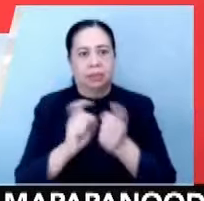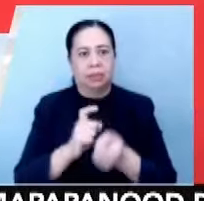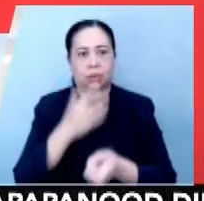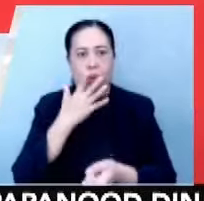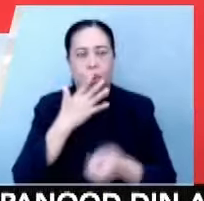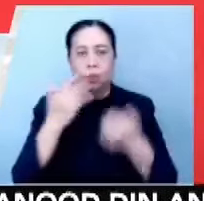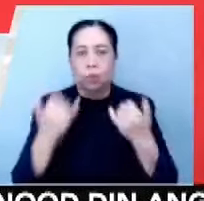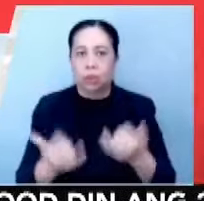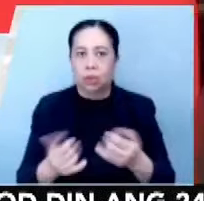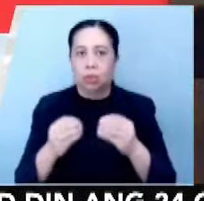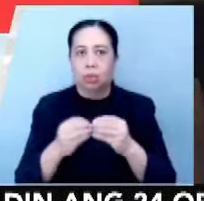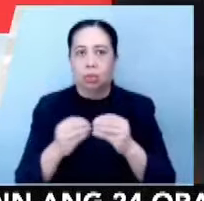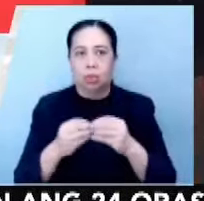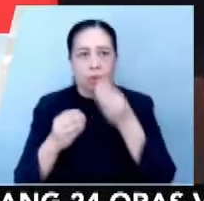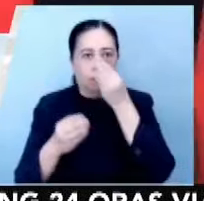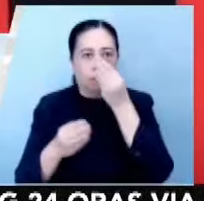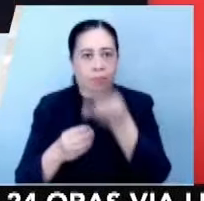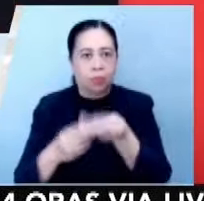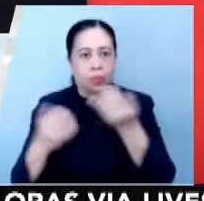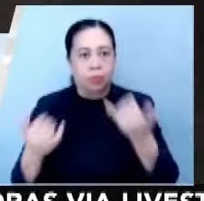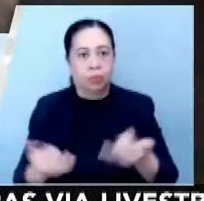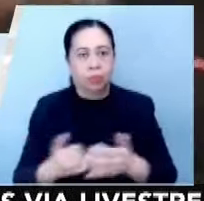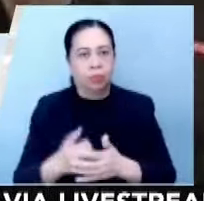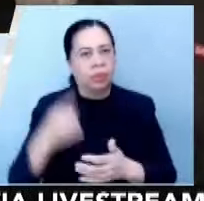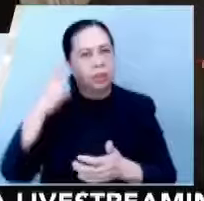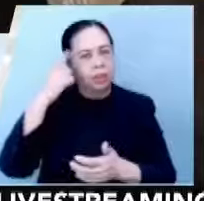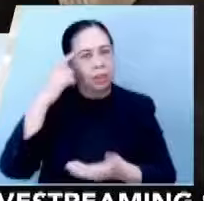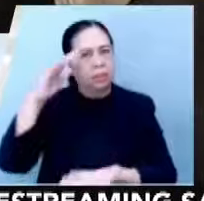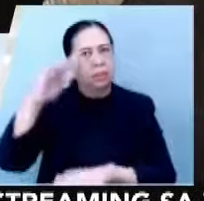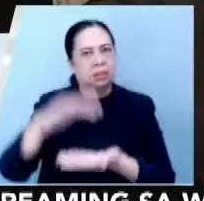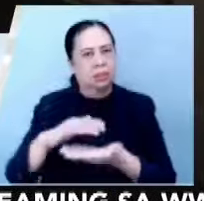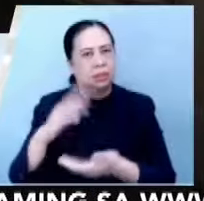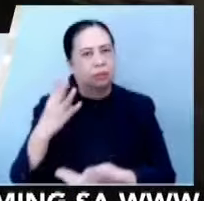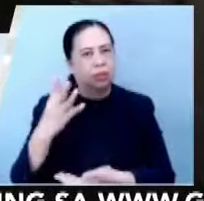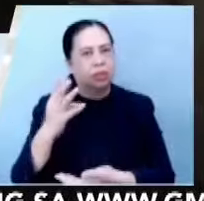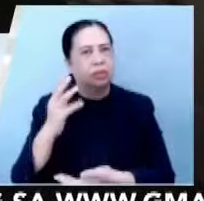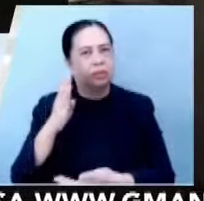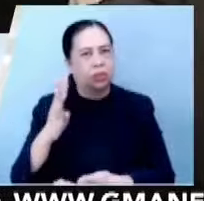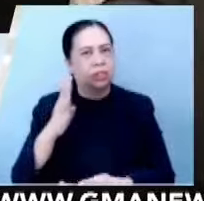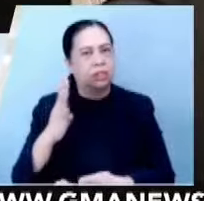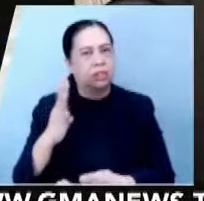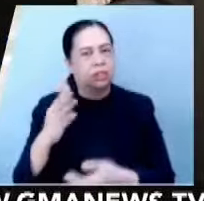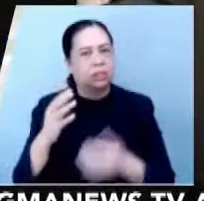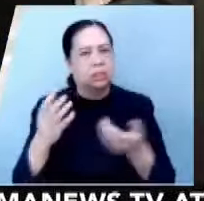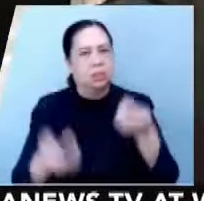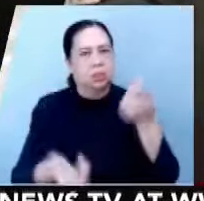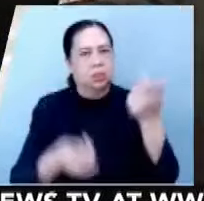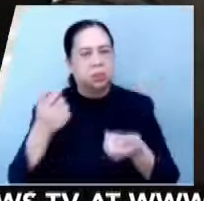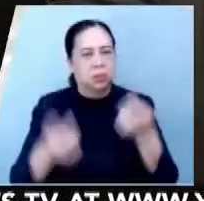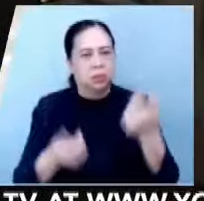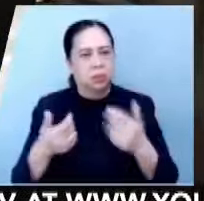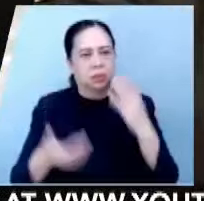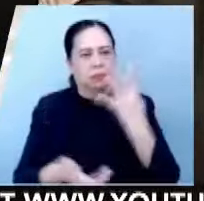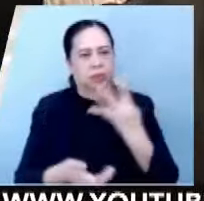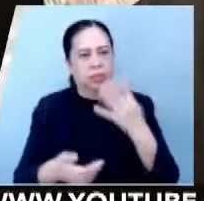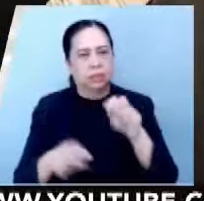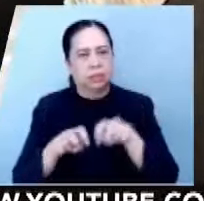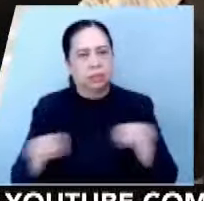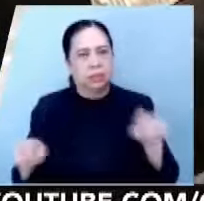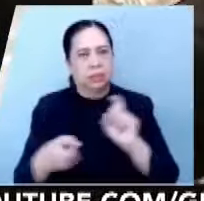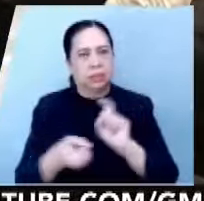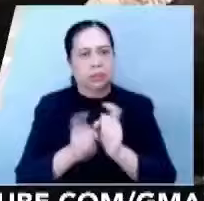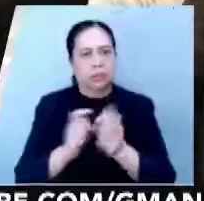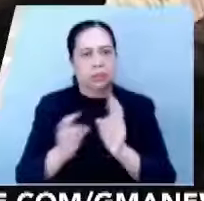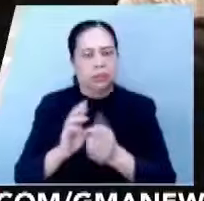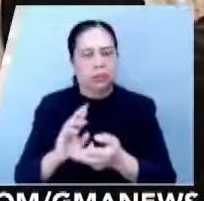mas kumonte. I think we lost like 40 seats dito sa renovation dito. So some of